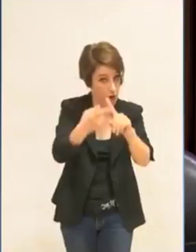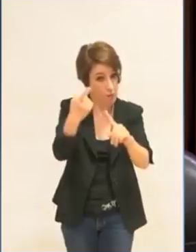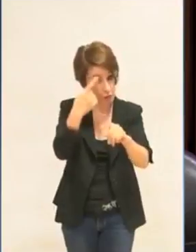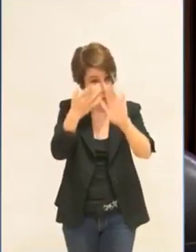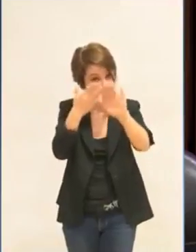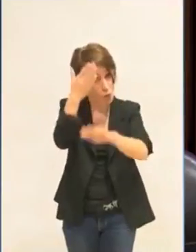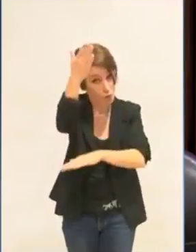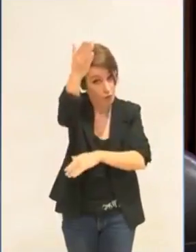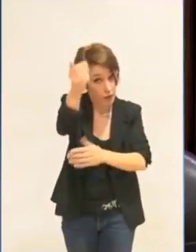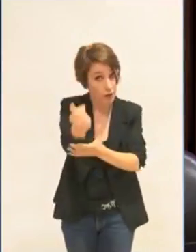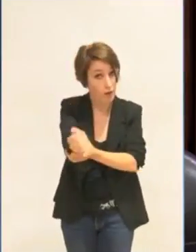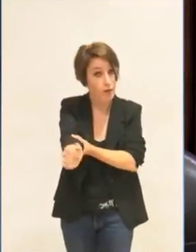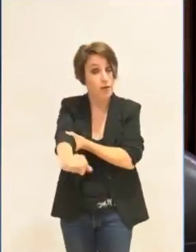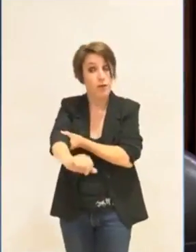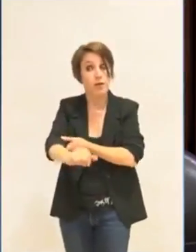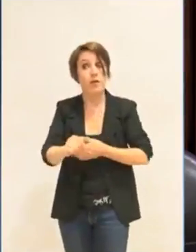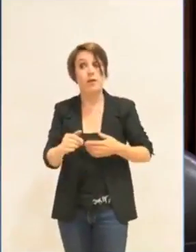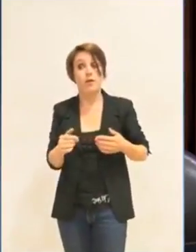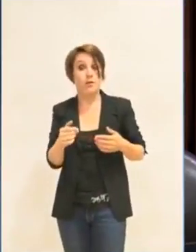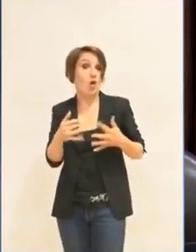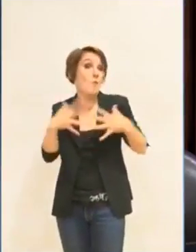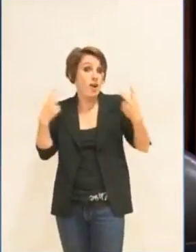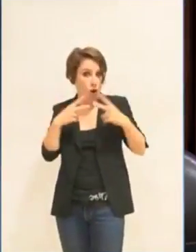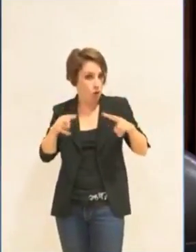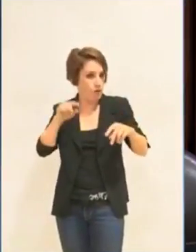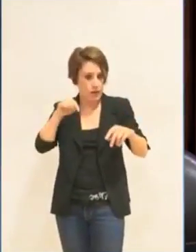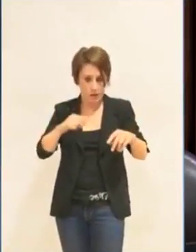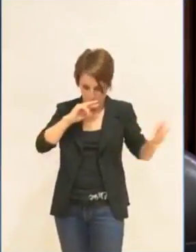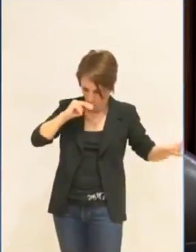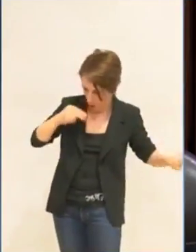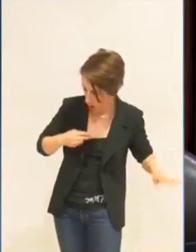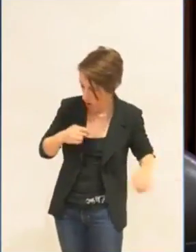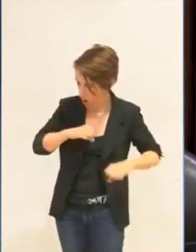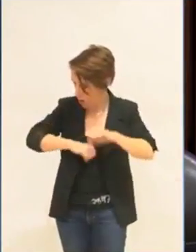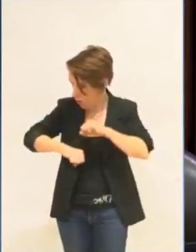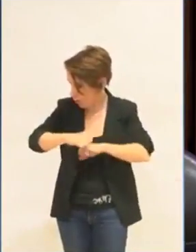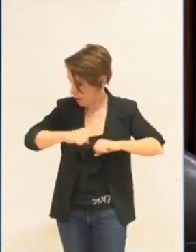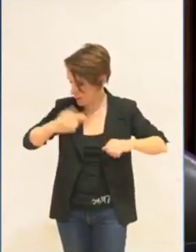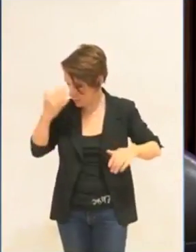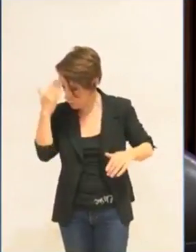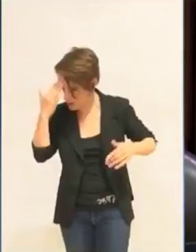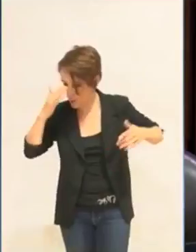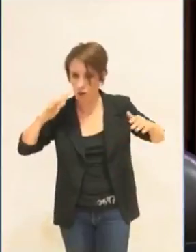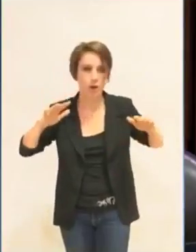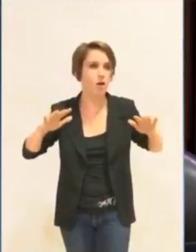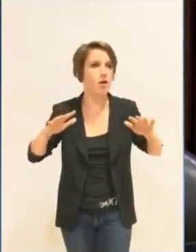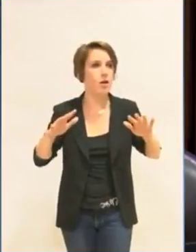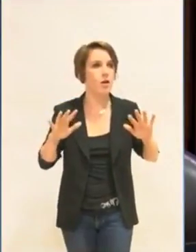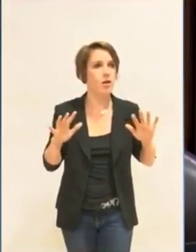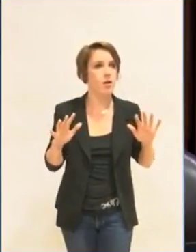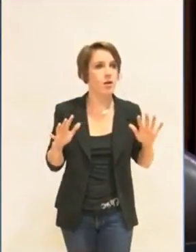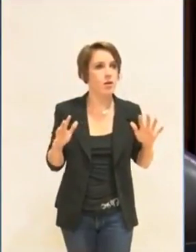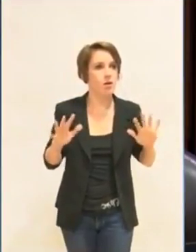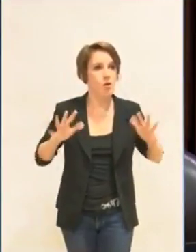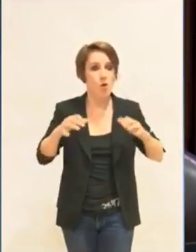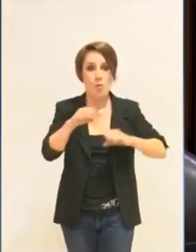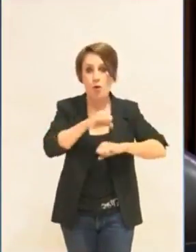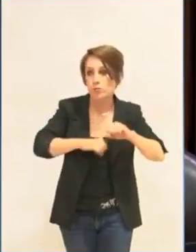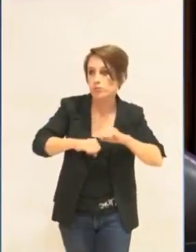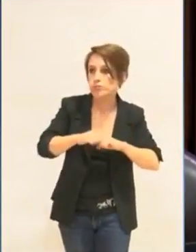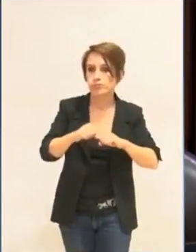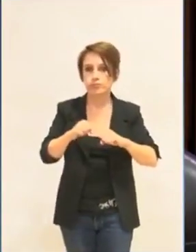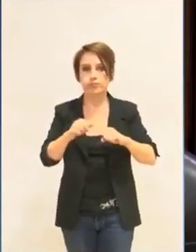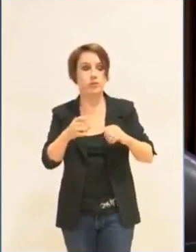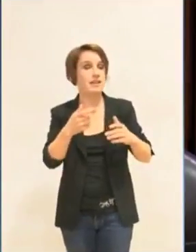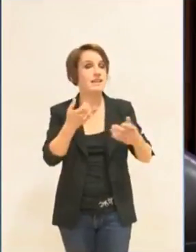venir, c'est-à-dire savoir comment le citoyen va pouvoir bénéficier de services commerciaux ou de